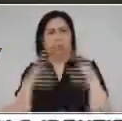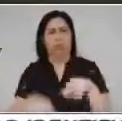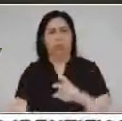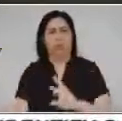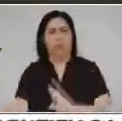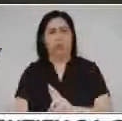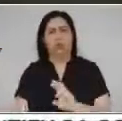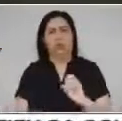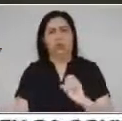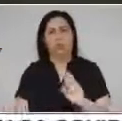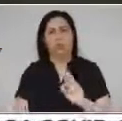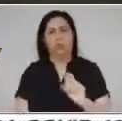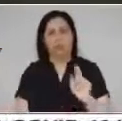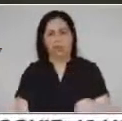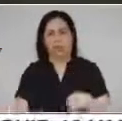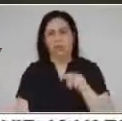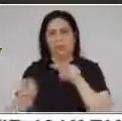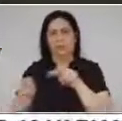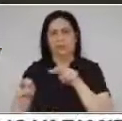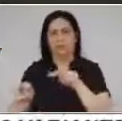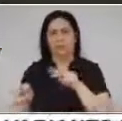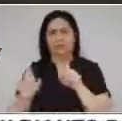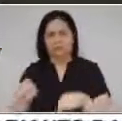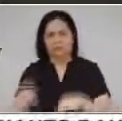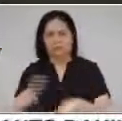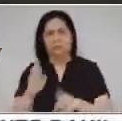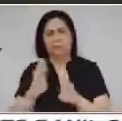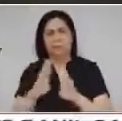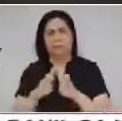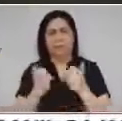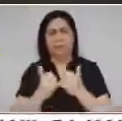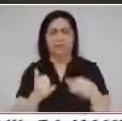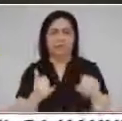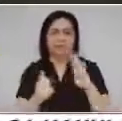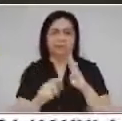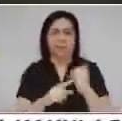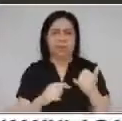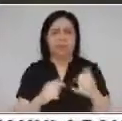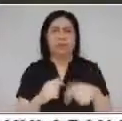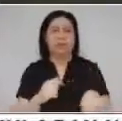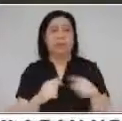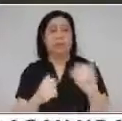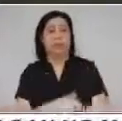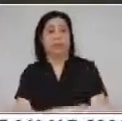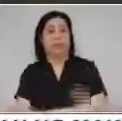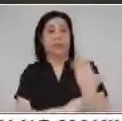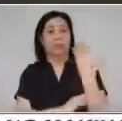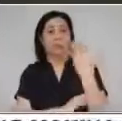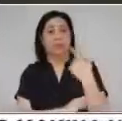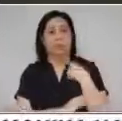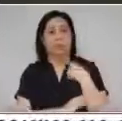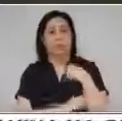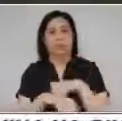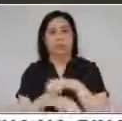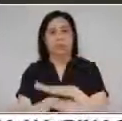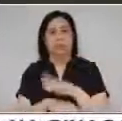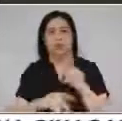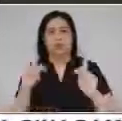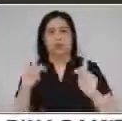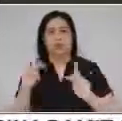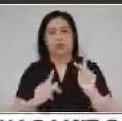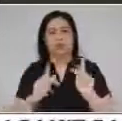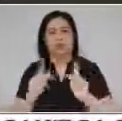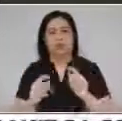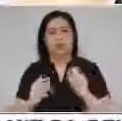siyudad, anong responsibilidad ng kapulisan natin diyan. At hindi na monitor agad yan. Opo. So, Yusek, lahat